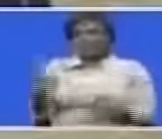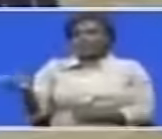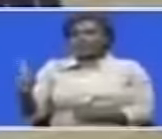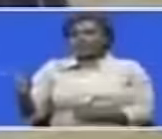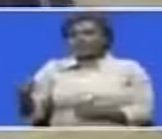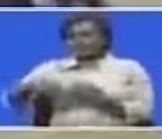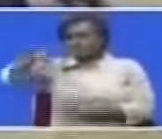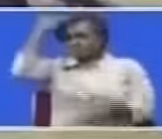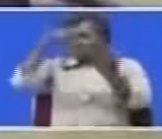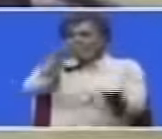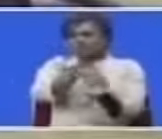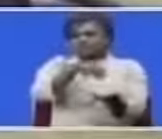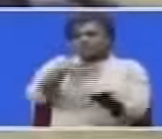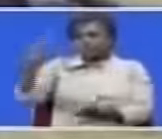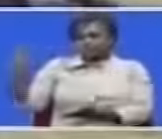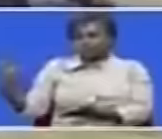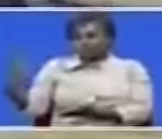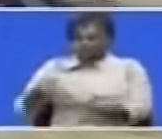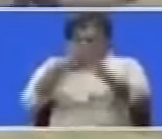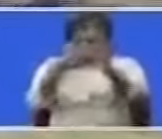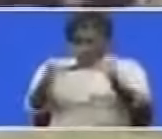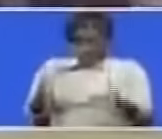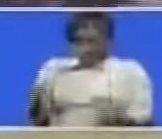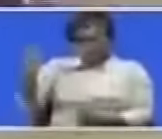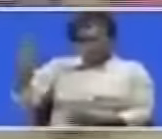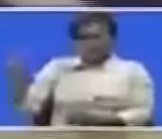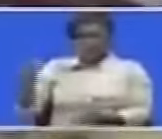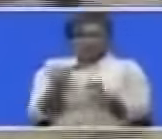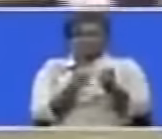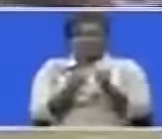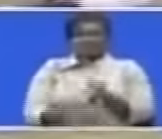Nairobi kikichukua nafasi ya pili. Robinson Okenye, KTN Michezo.